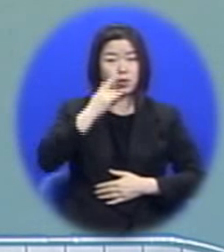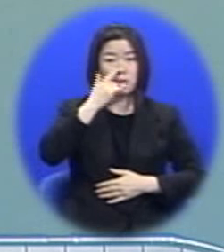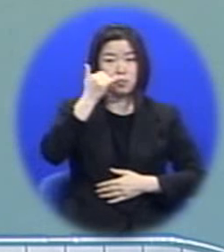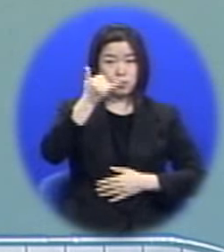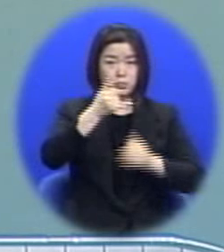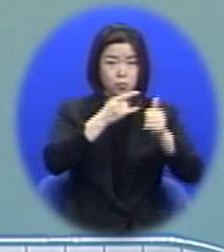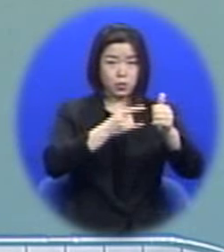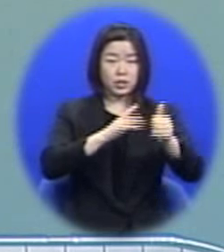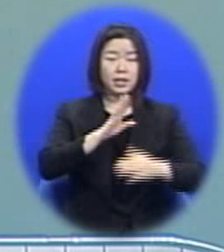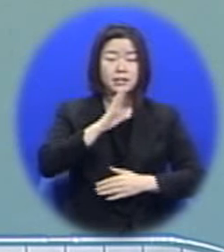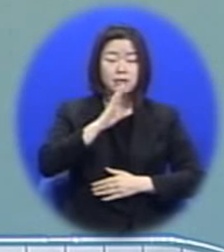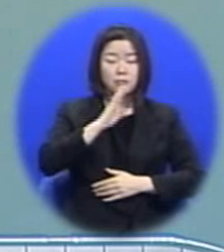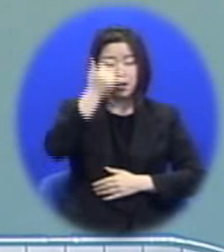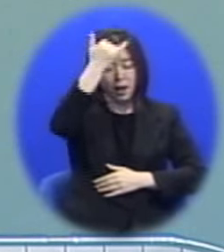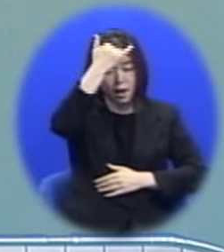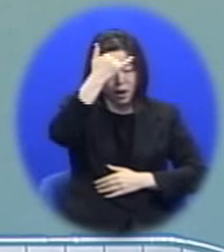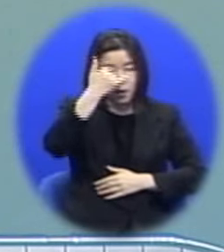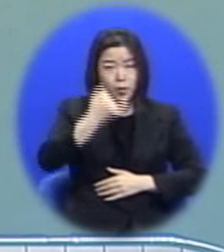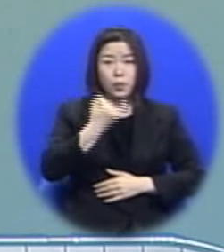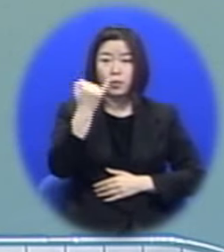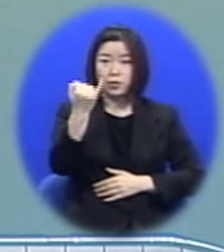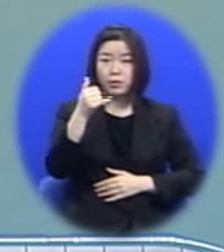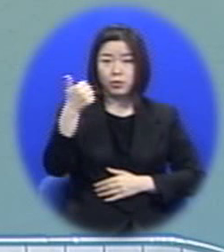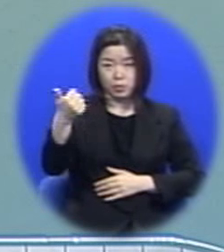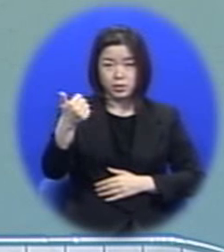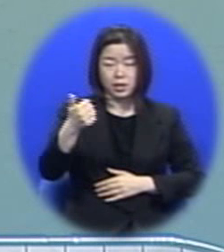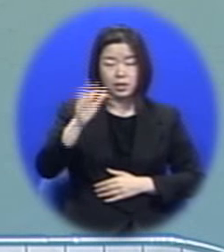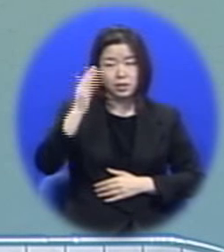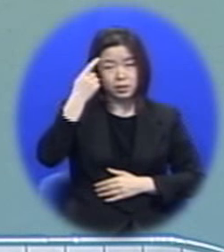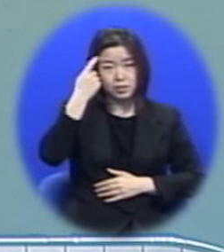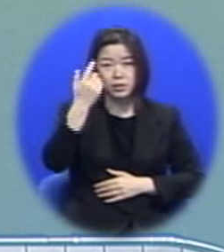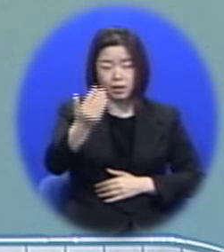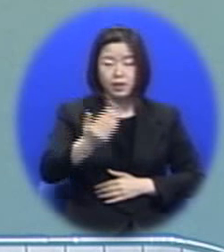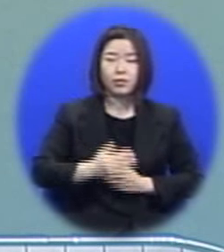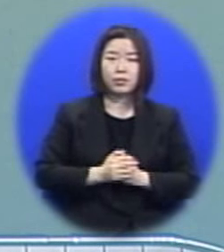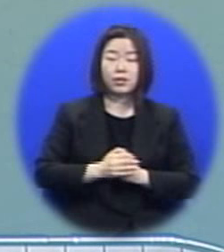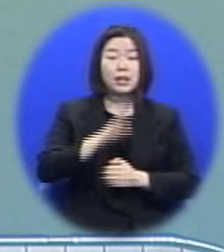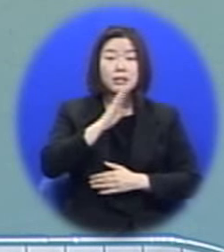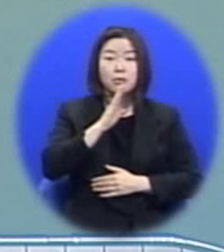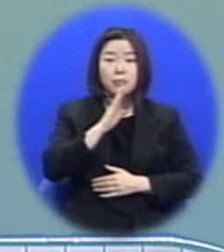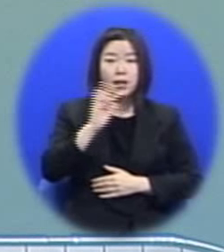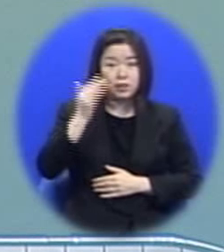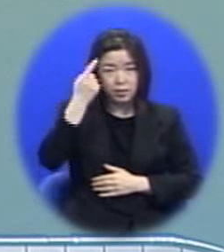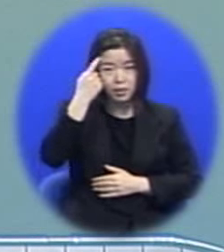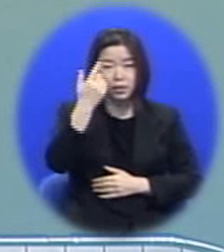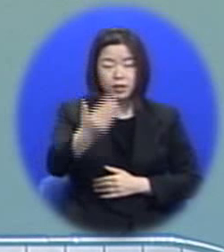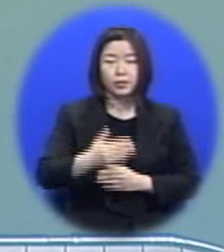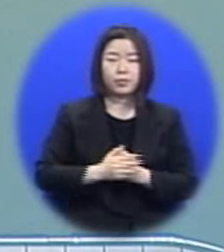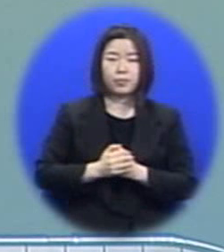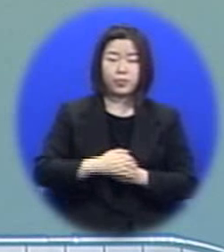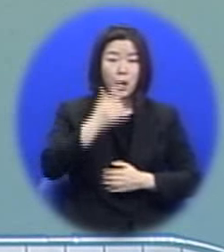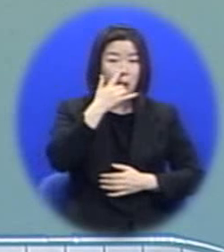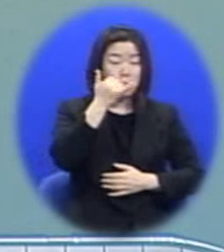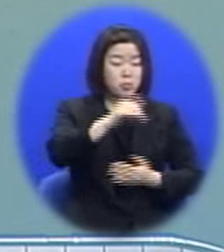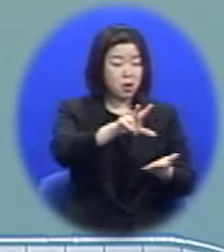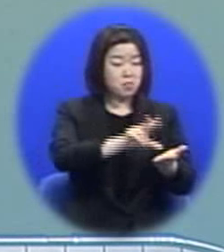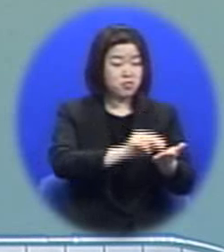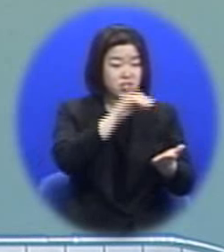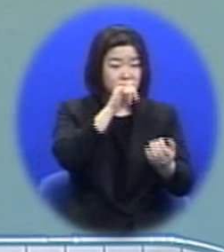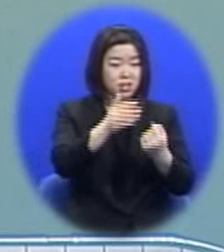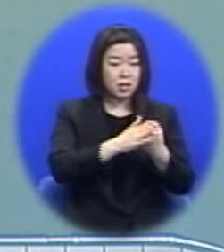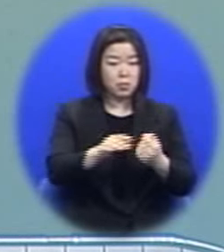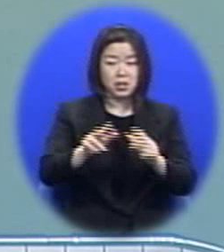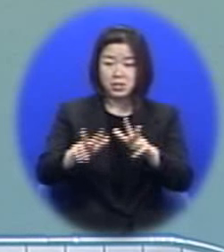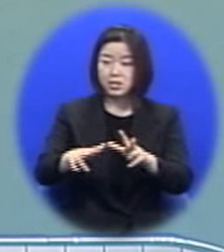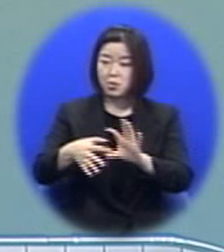부모님에게 정말 효자, 효녀일 수 있었을까요? 정말 그럴까요? 부모가 문제가 있기 때문에 지금 이렇게